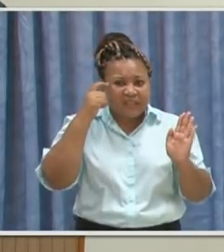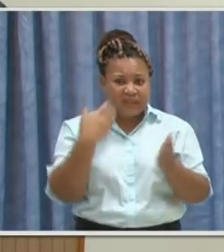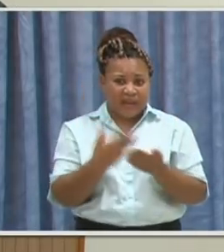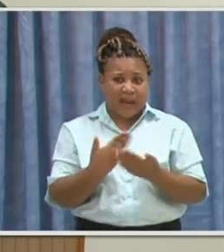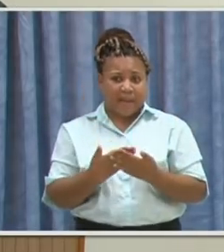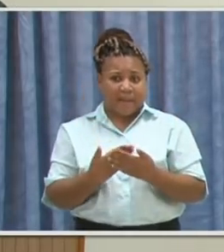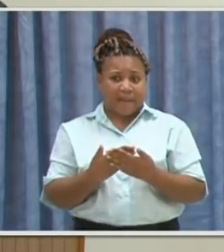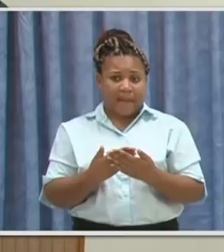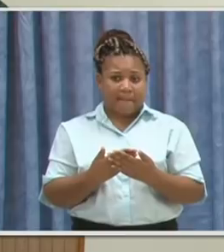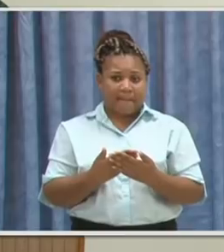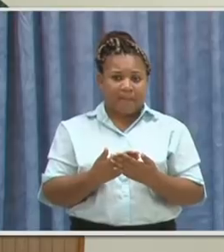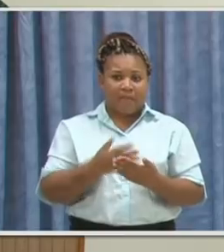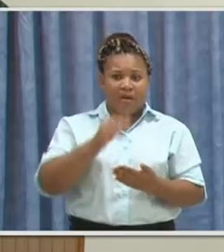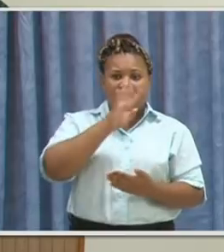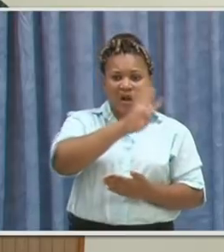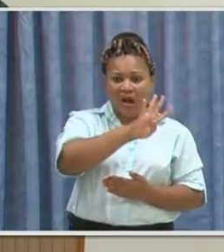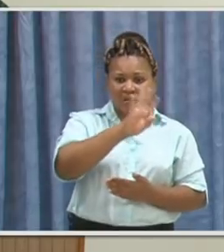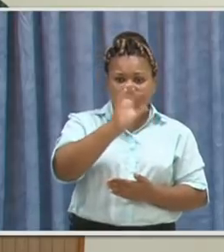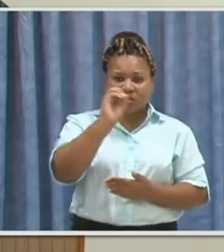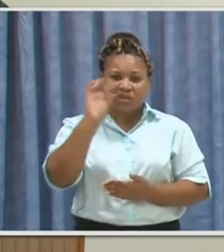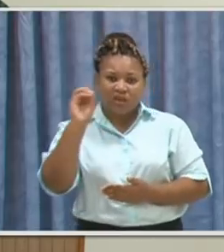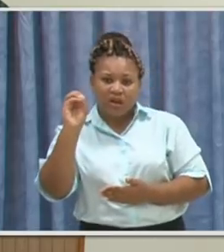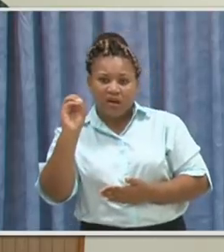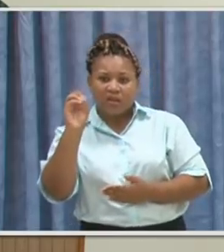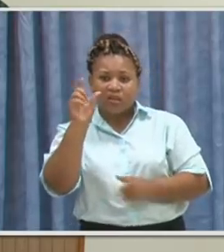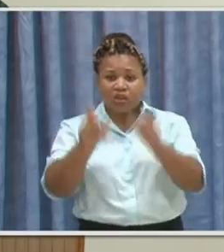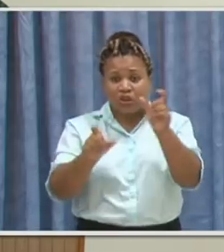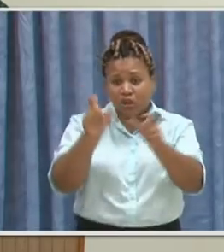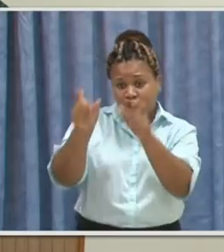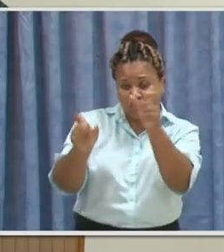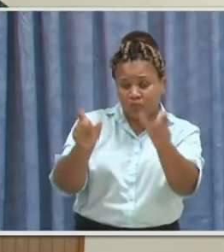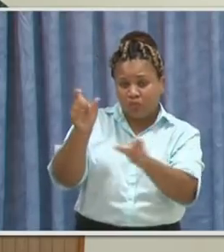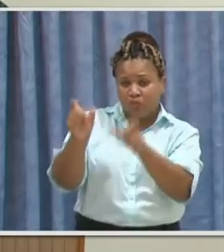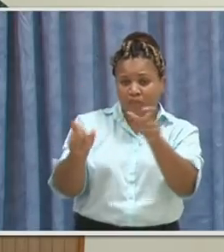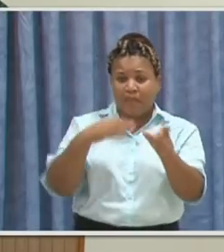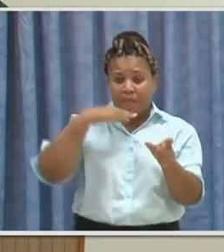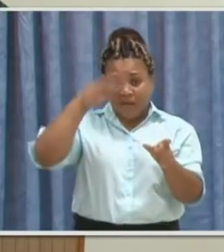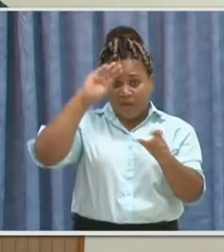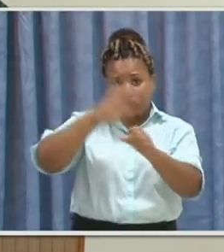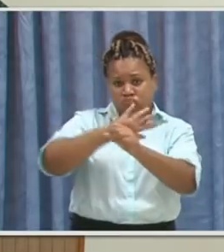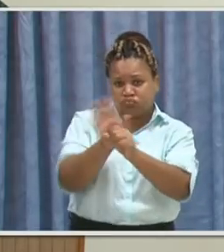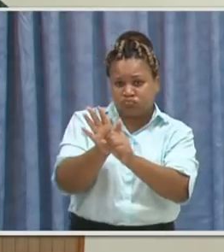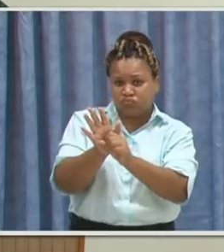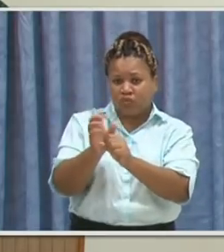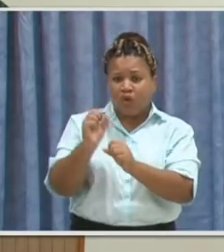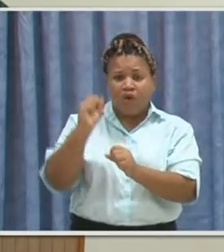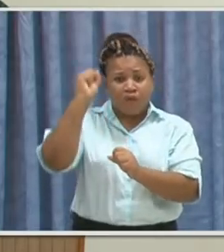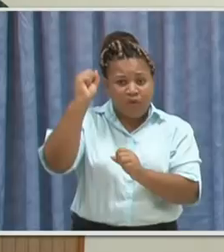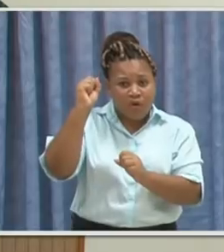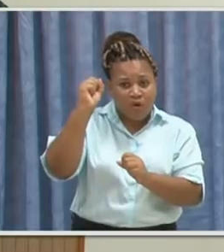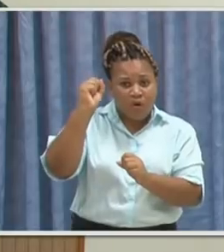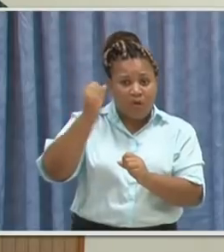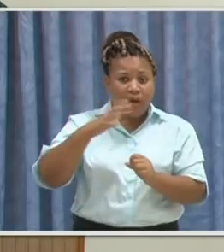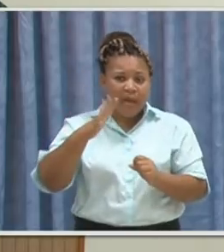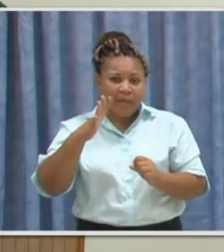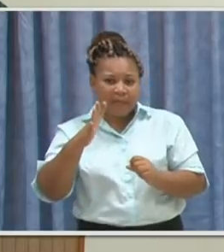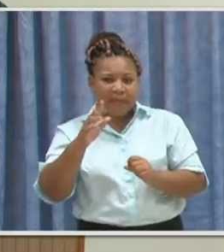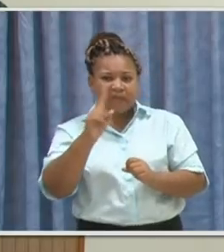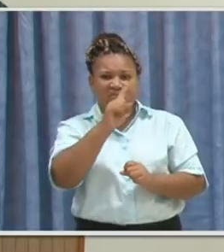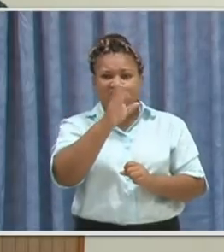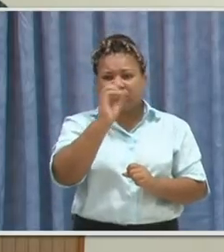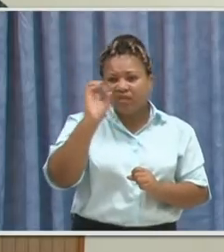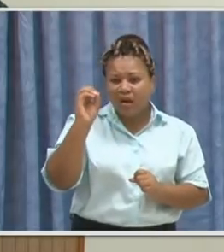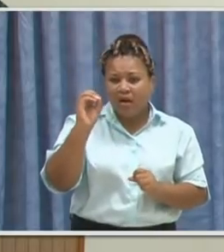25 à 30 qui pour besoin de ventilateurs. Sur ce ben, modèle que nous peut travailler là, qui nous peut plan